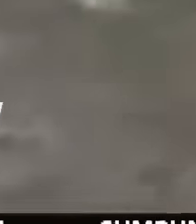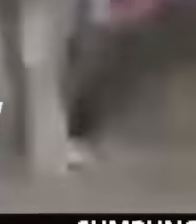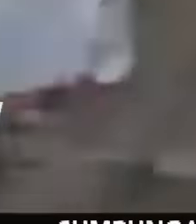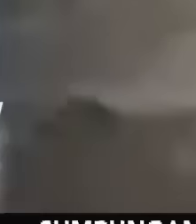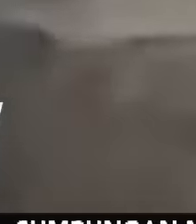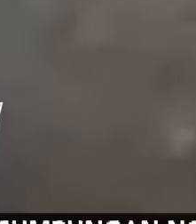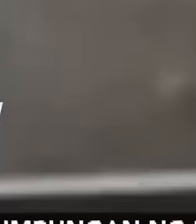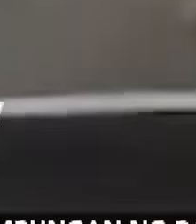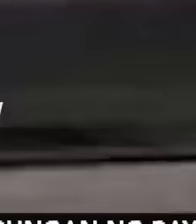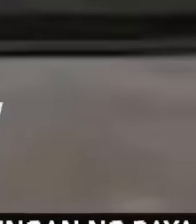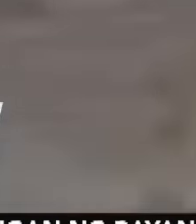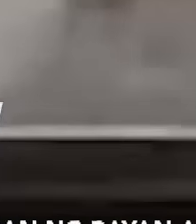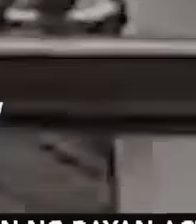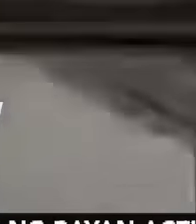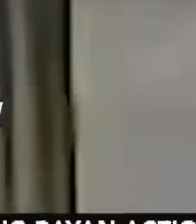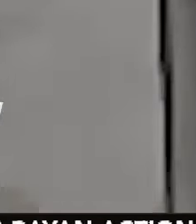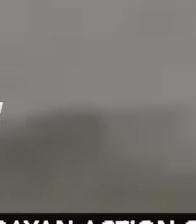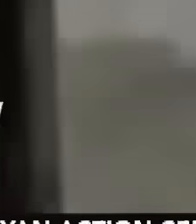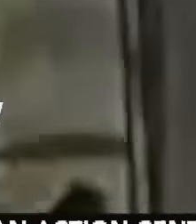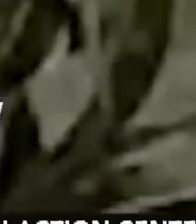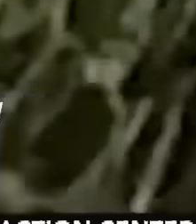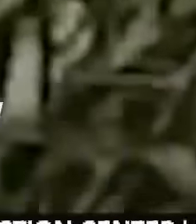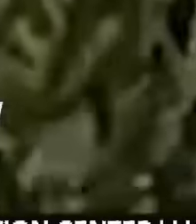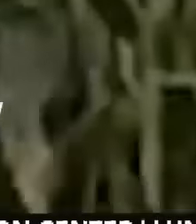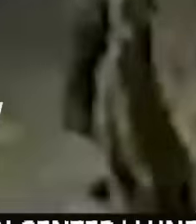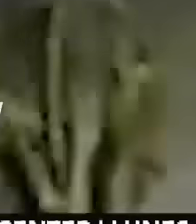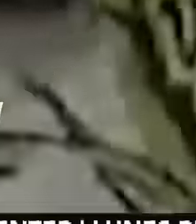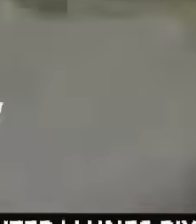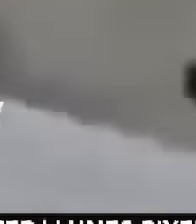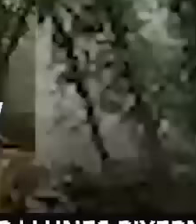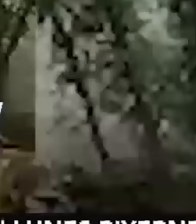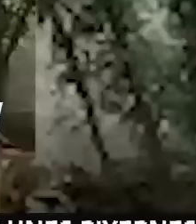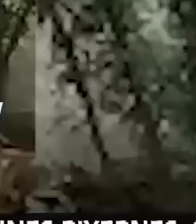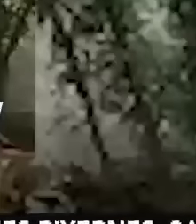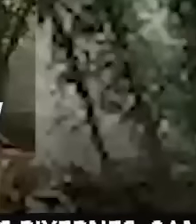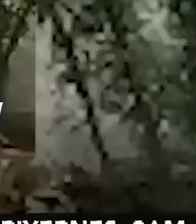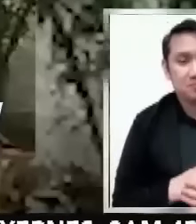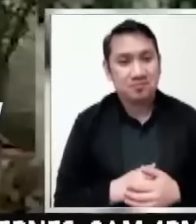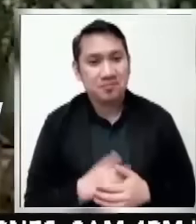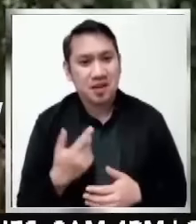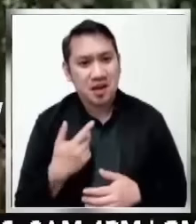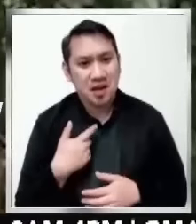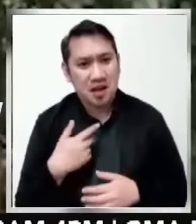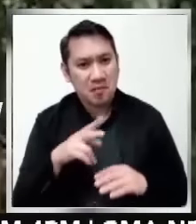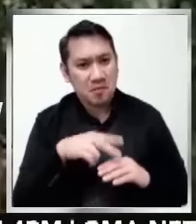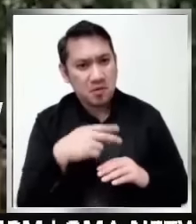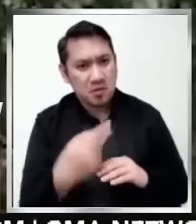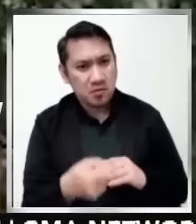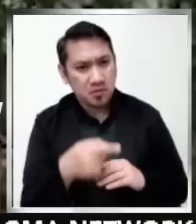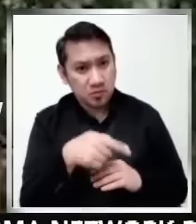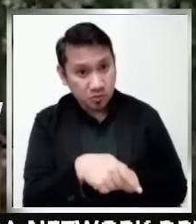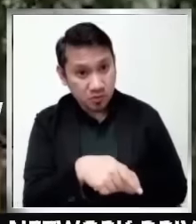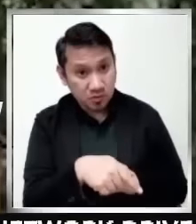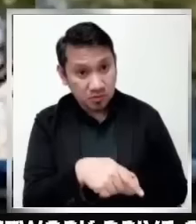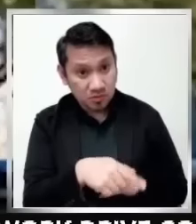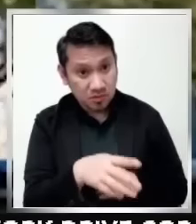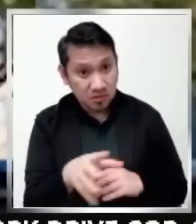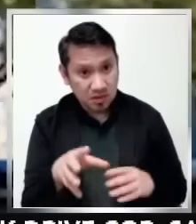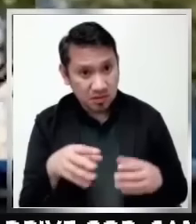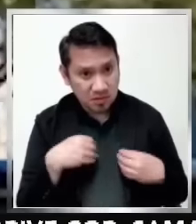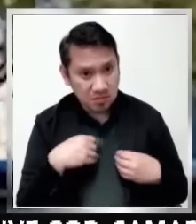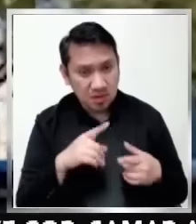parcel receiver. Kwento ng kanyang fur dad, nagsimula yan nang may nahulog na isa sa mga parcel na kanyang tinanggap.